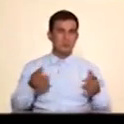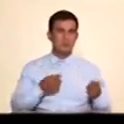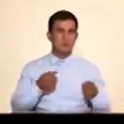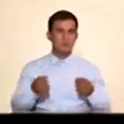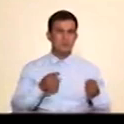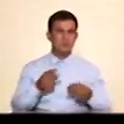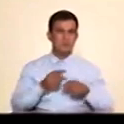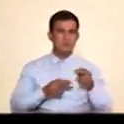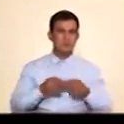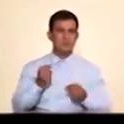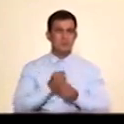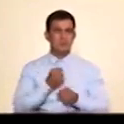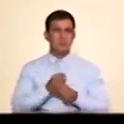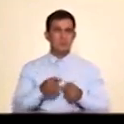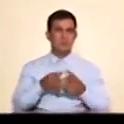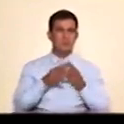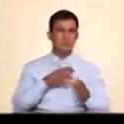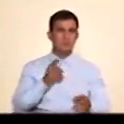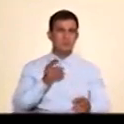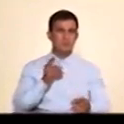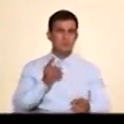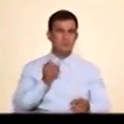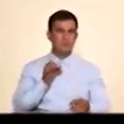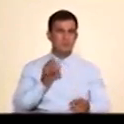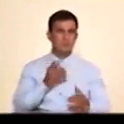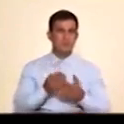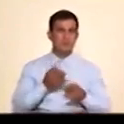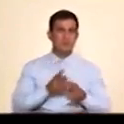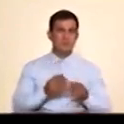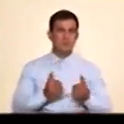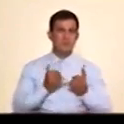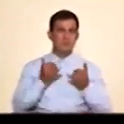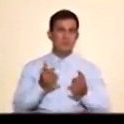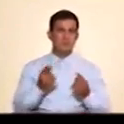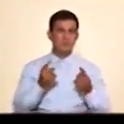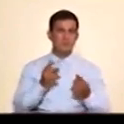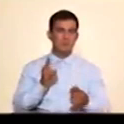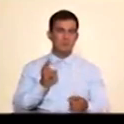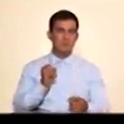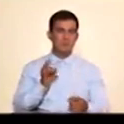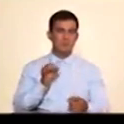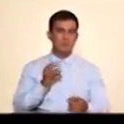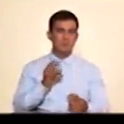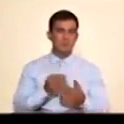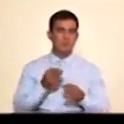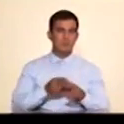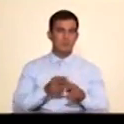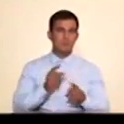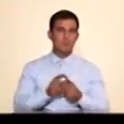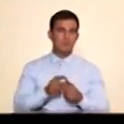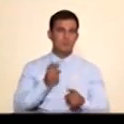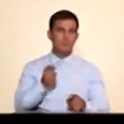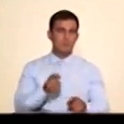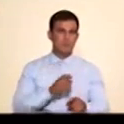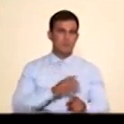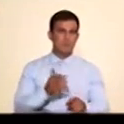bo'lgan Buyuk Karlni, demak, hurmat yuzasidan Buyuk Karl deb atalishini ko'rishimiz mumkin.